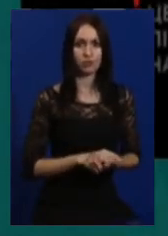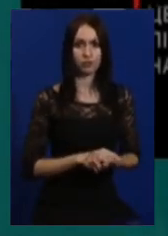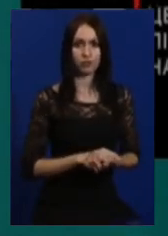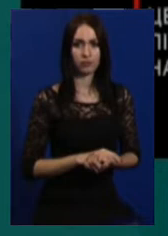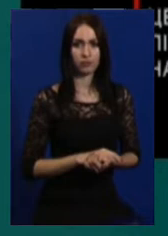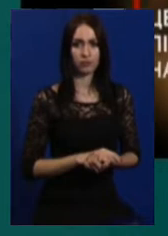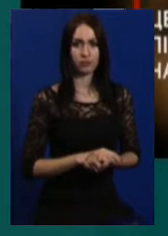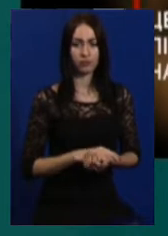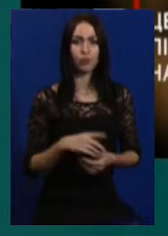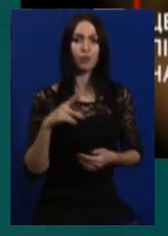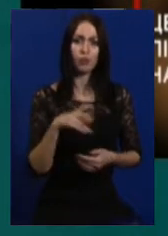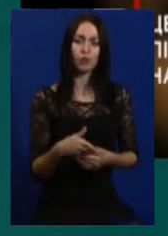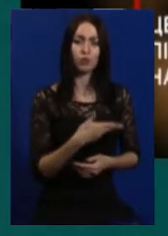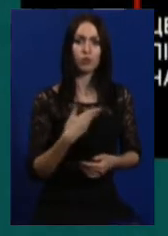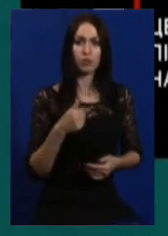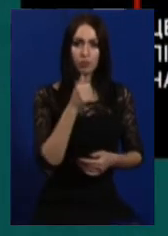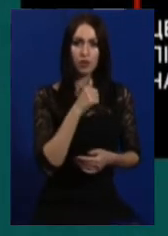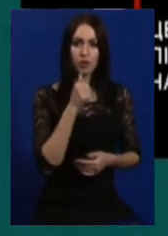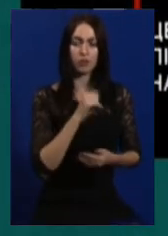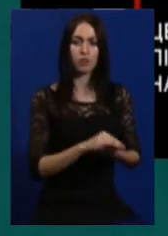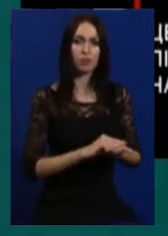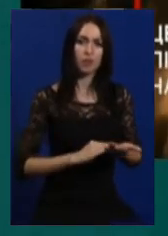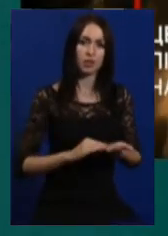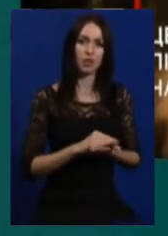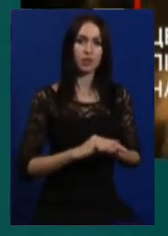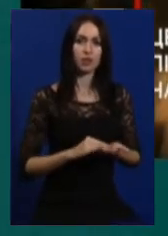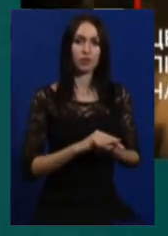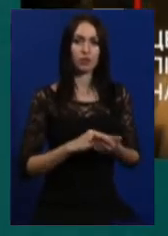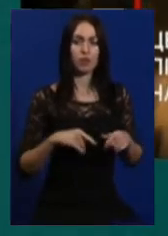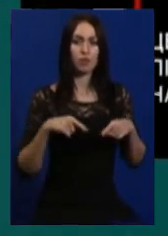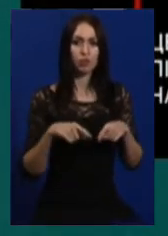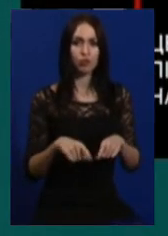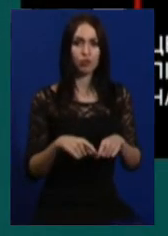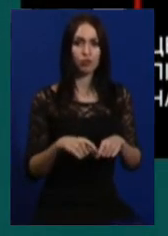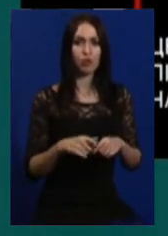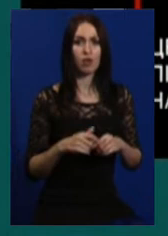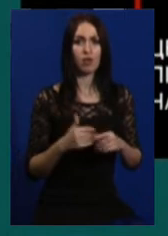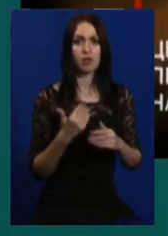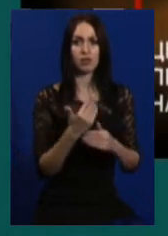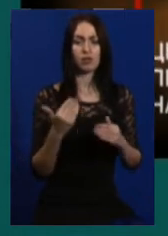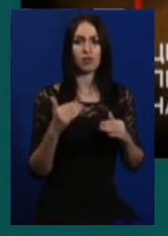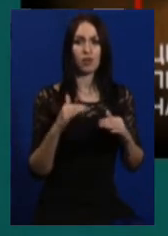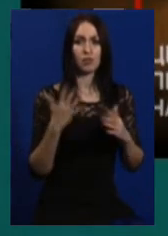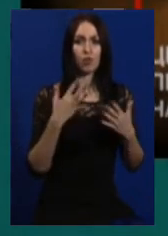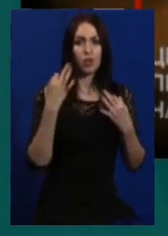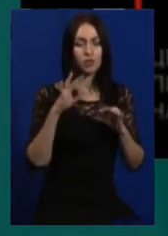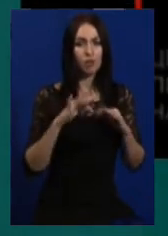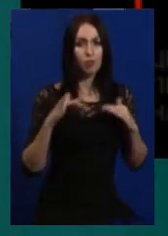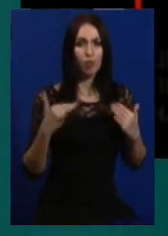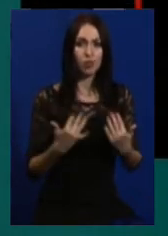поэтому пытаемся бесконечно этом прибежать их окружают какой-то заботой